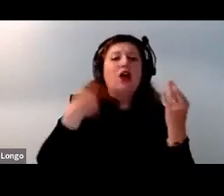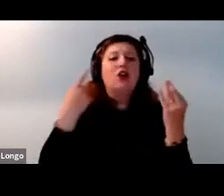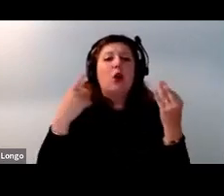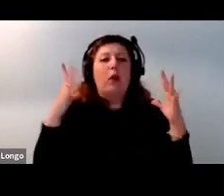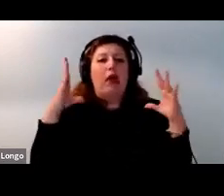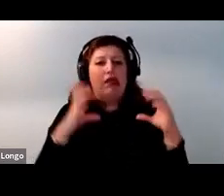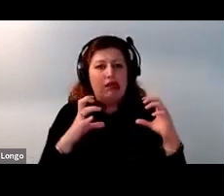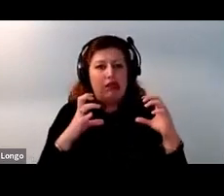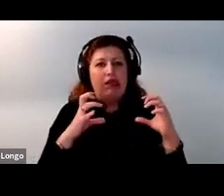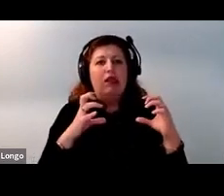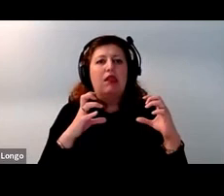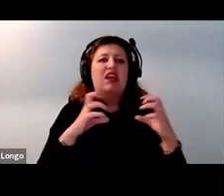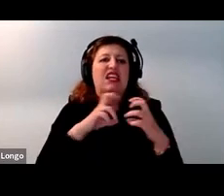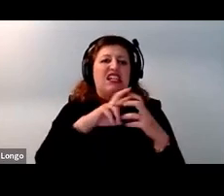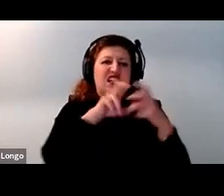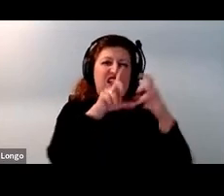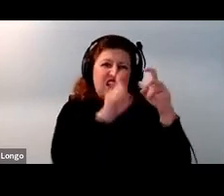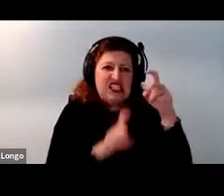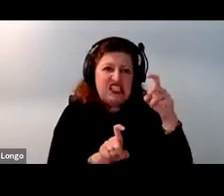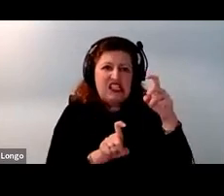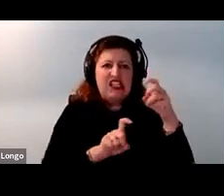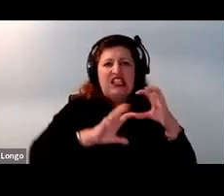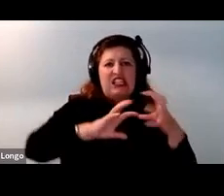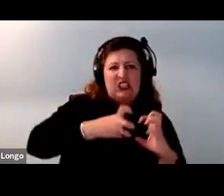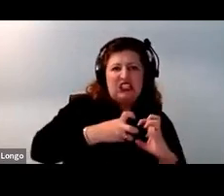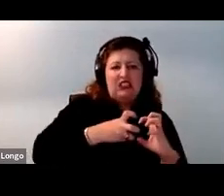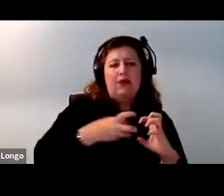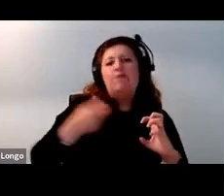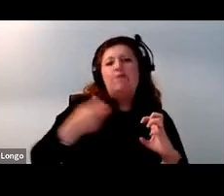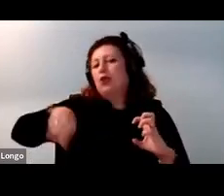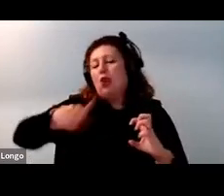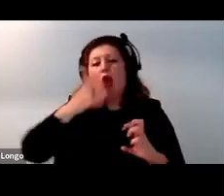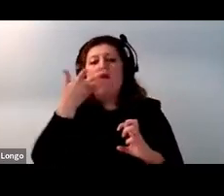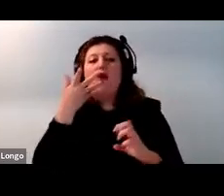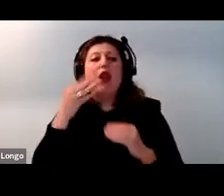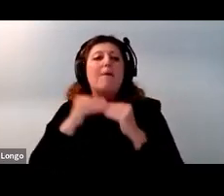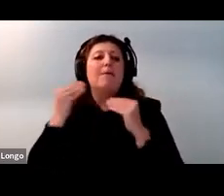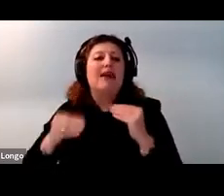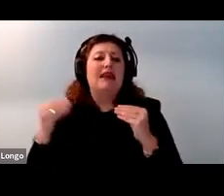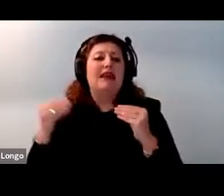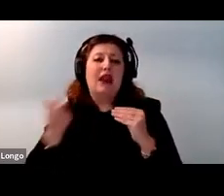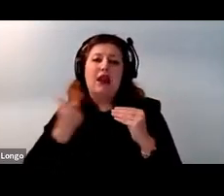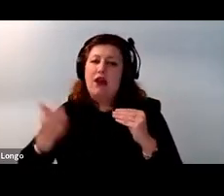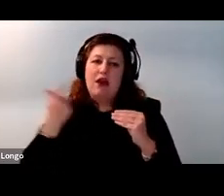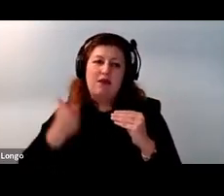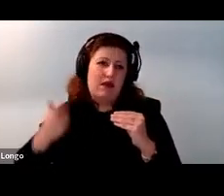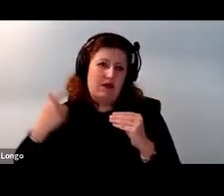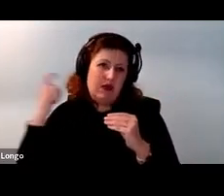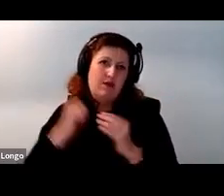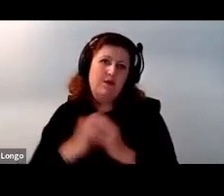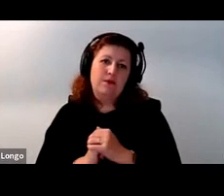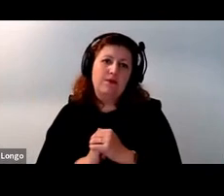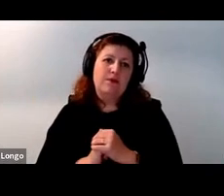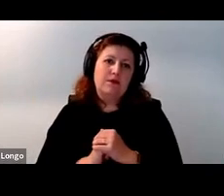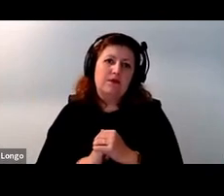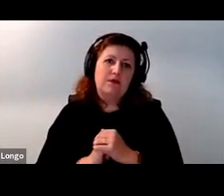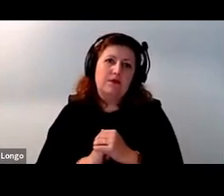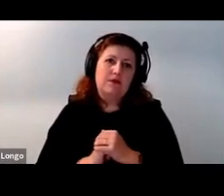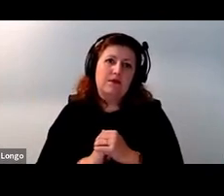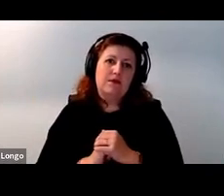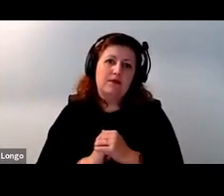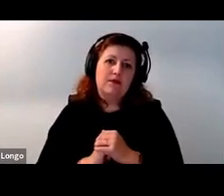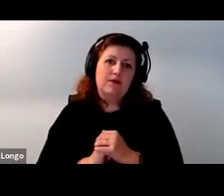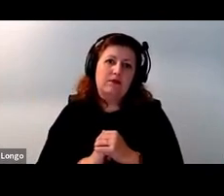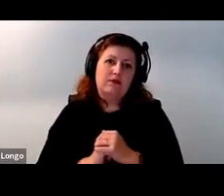cedimenti, invece insomma ci piaceva pensare anche che fossero delle strutture durature nel tempo. No, poi